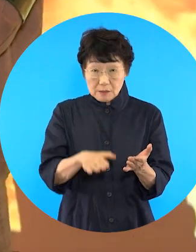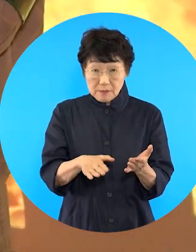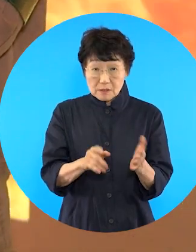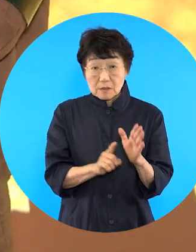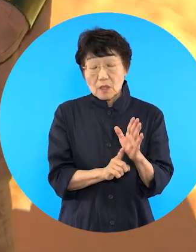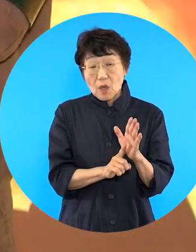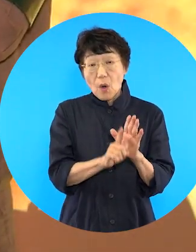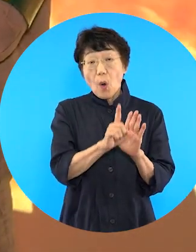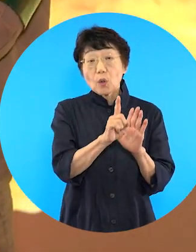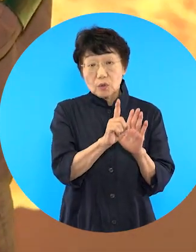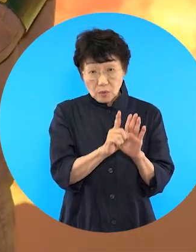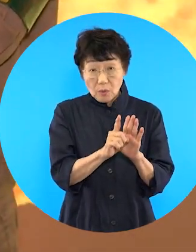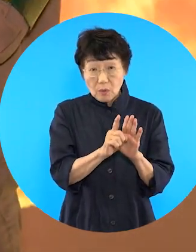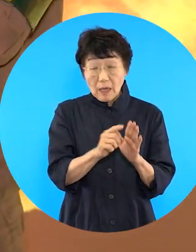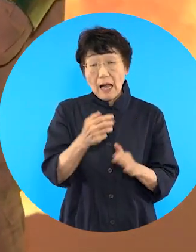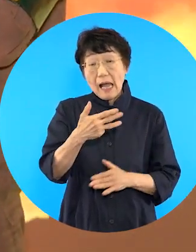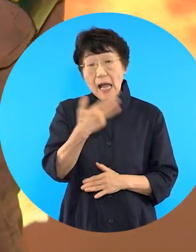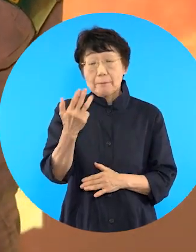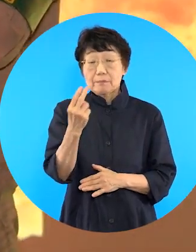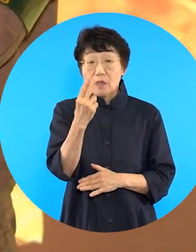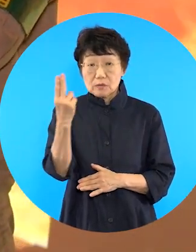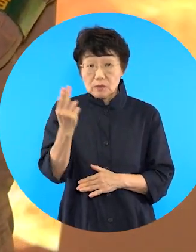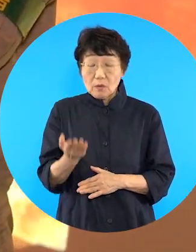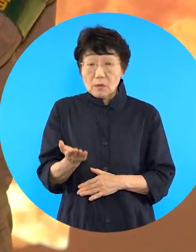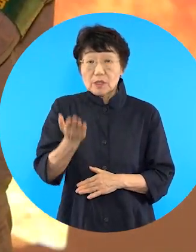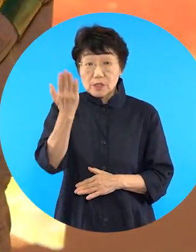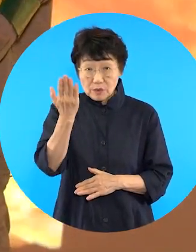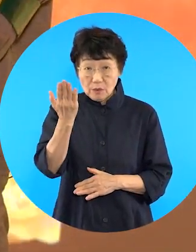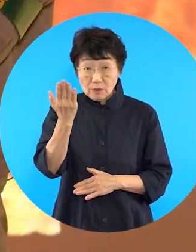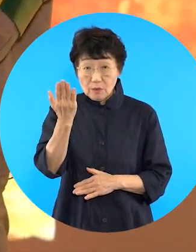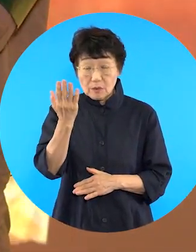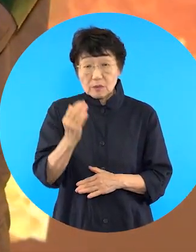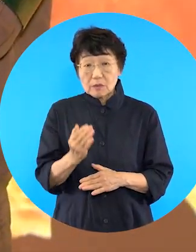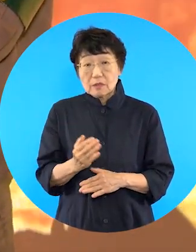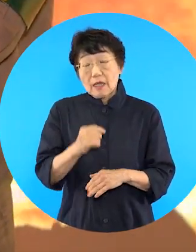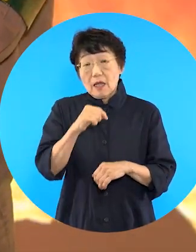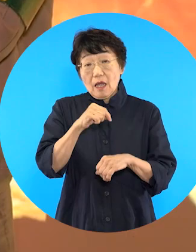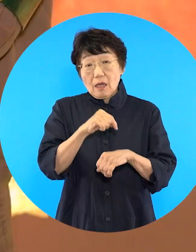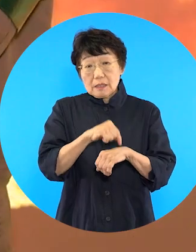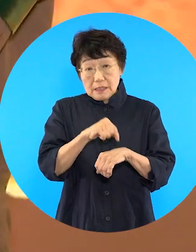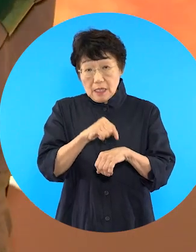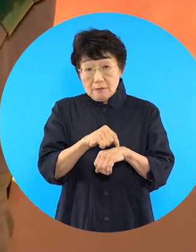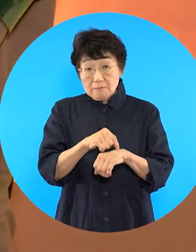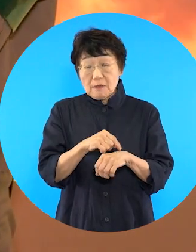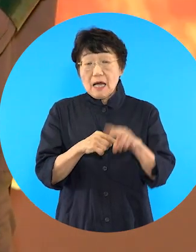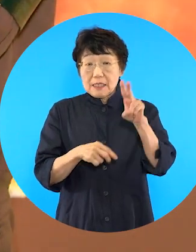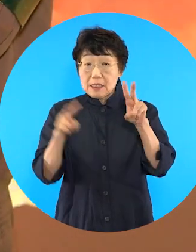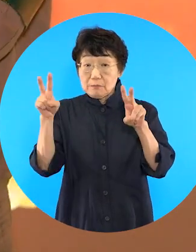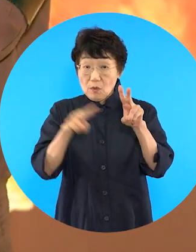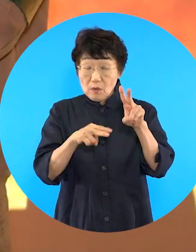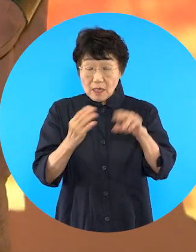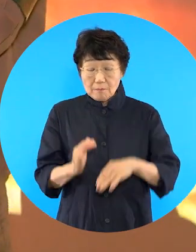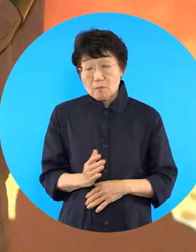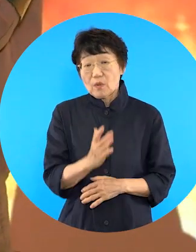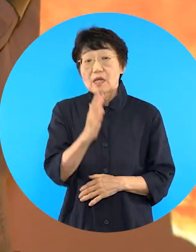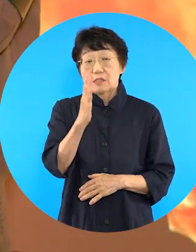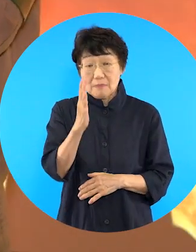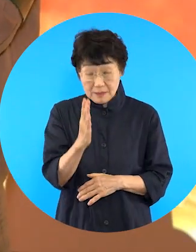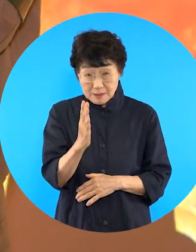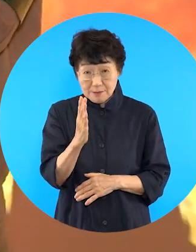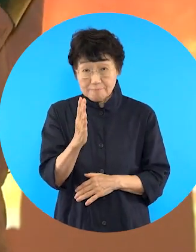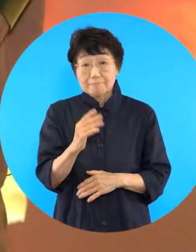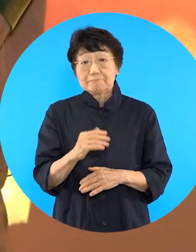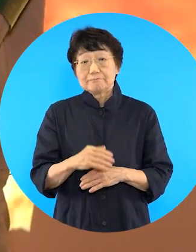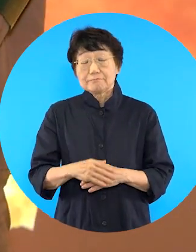上2秒間っていうのが、法律で決められてますので、そんだけ高い温度で、ゴミを燃やし